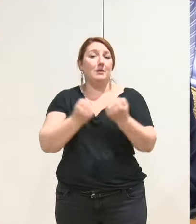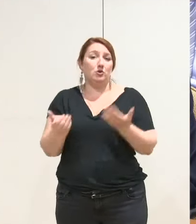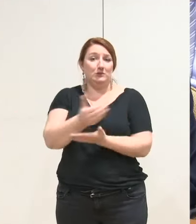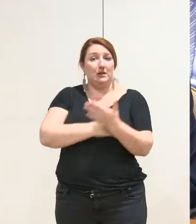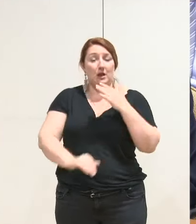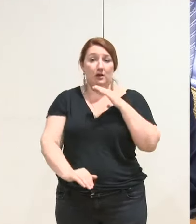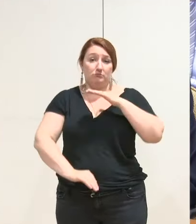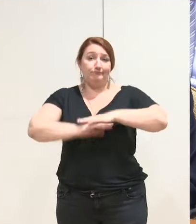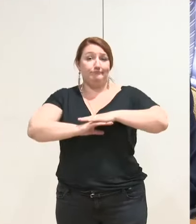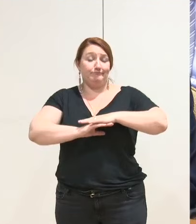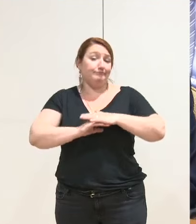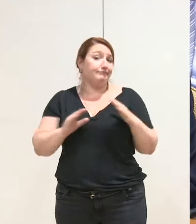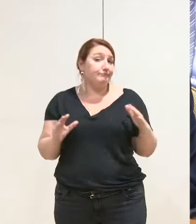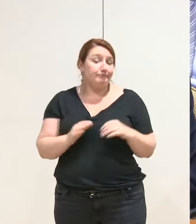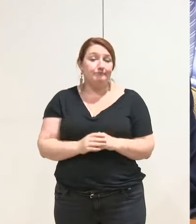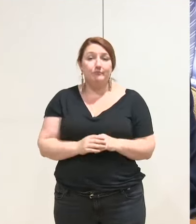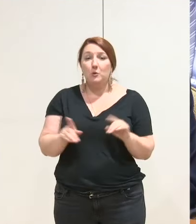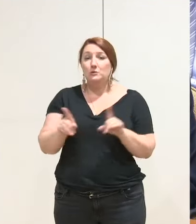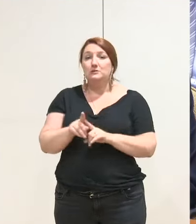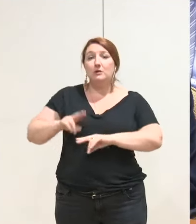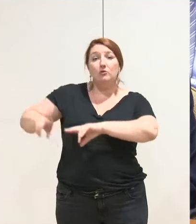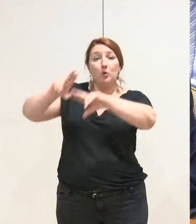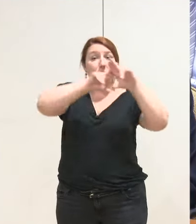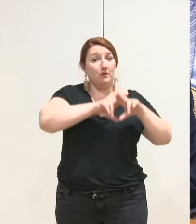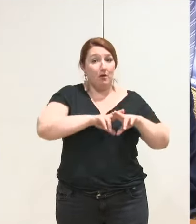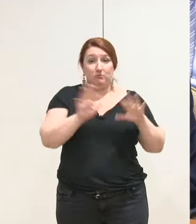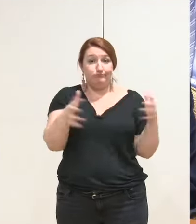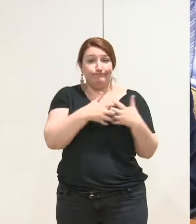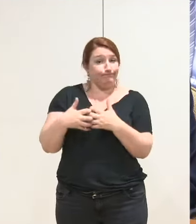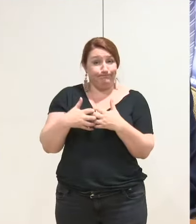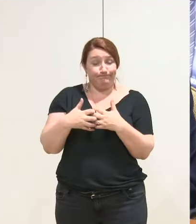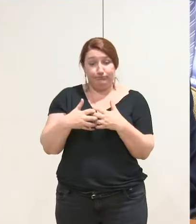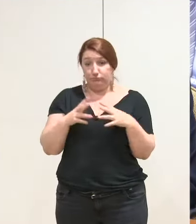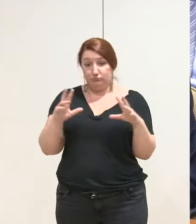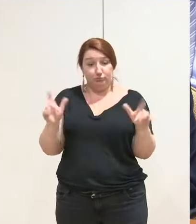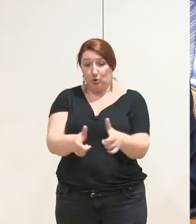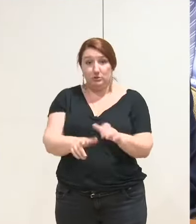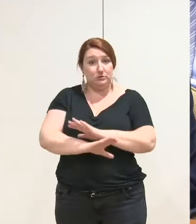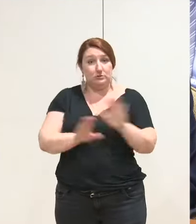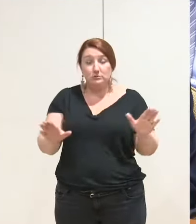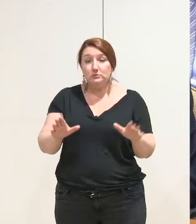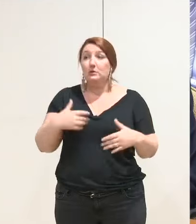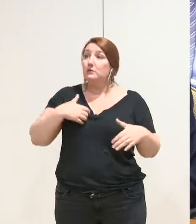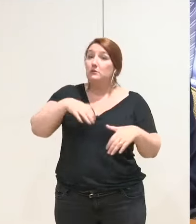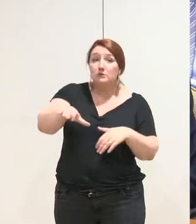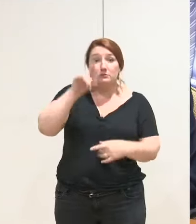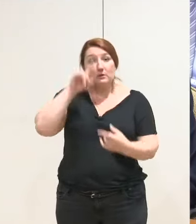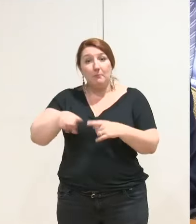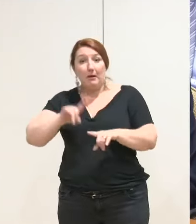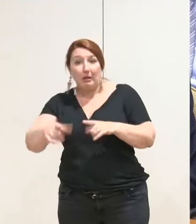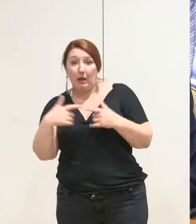éducatif et de geler les travaux d'entretien et d'investissement de matériel pour les Baladins c'est